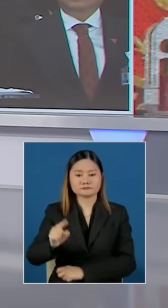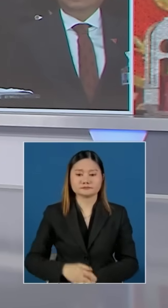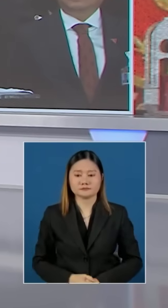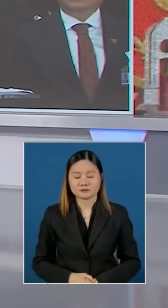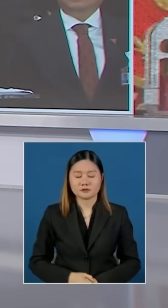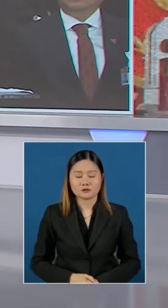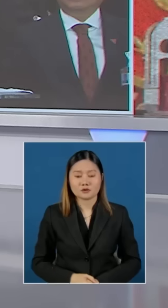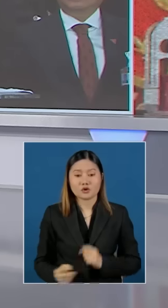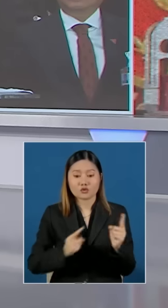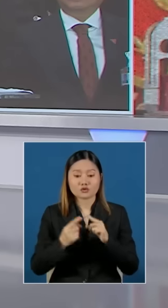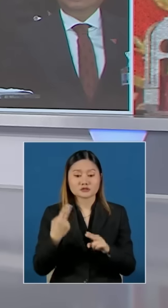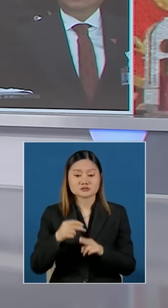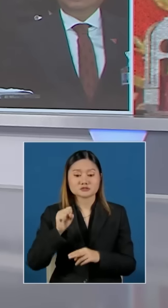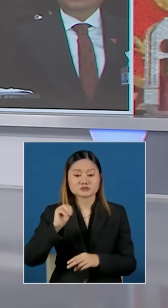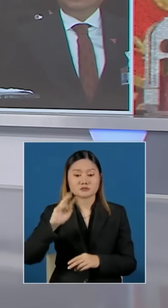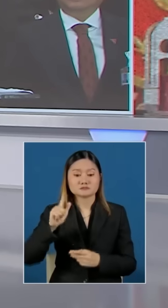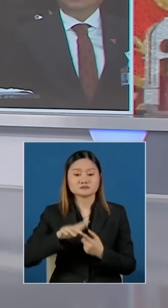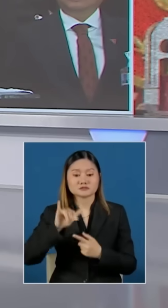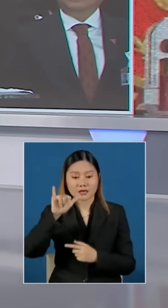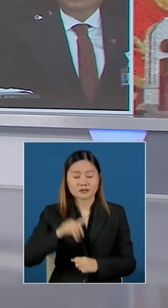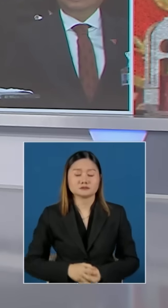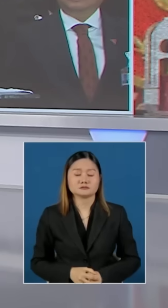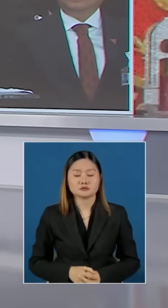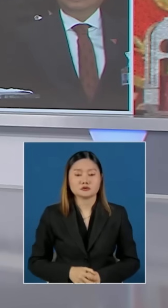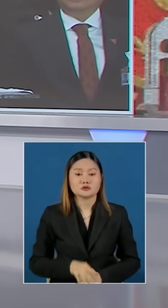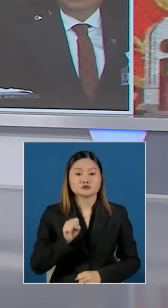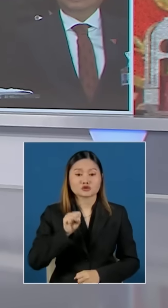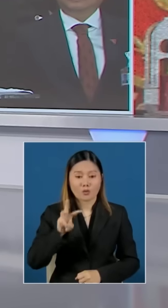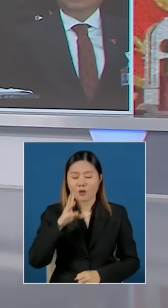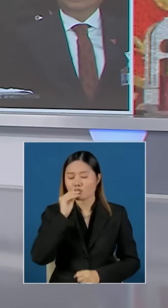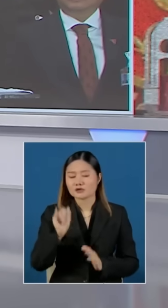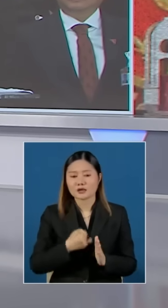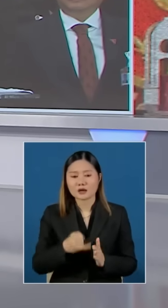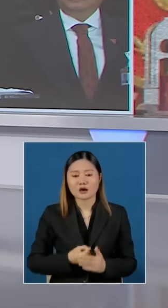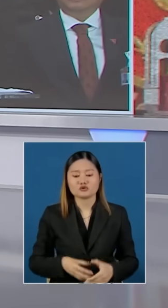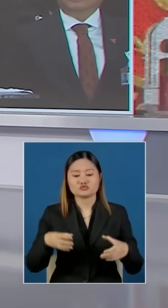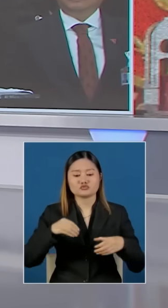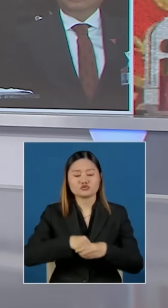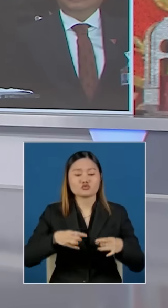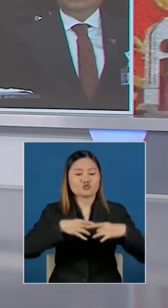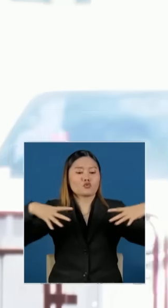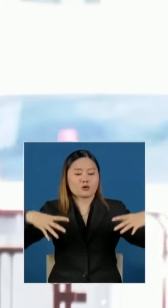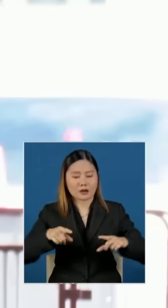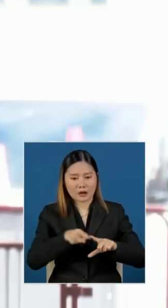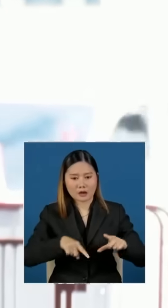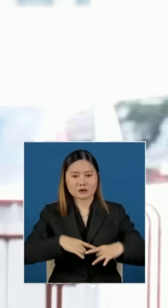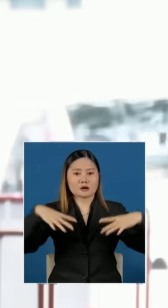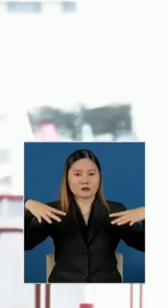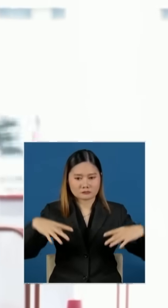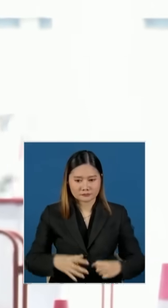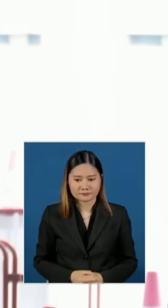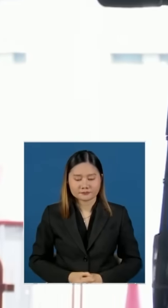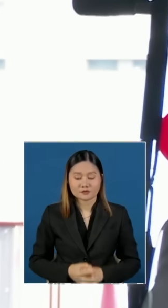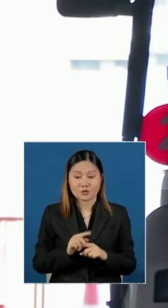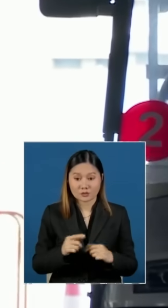ราได้คุยกับคุณสมชายแสวงการนะครับหนึ่งในสว.ที่พูดง่ายๆอยู่ขั้วตรงข้ามกับก้าวไกลมาตั้งแต่ต้น